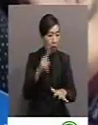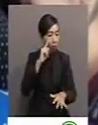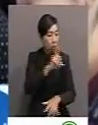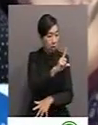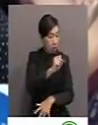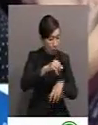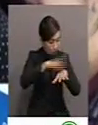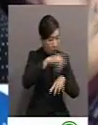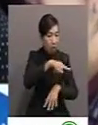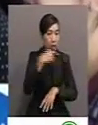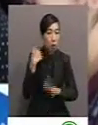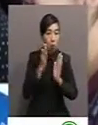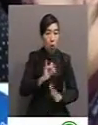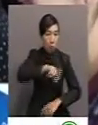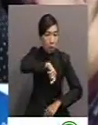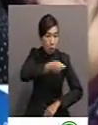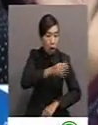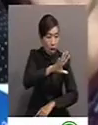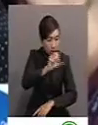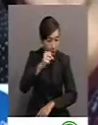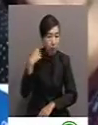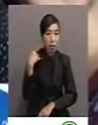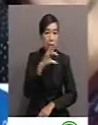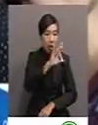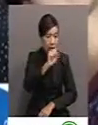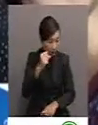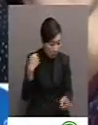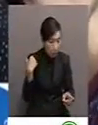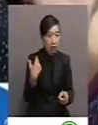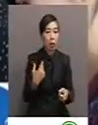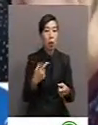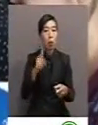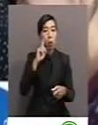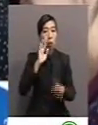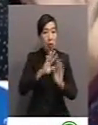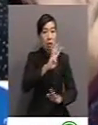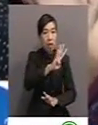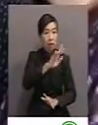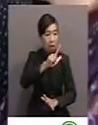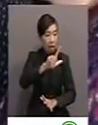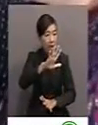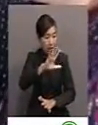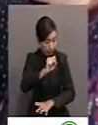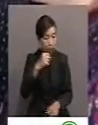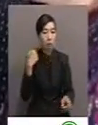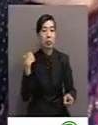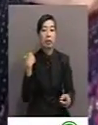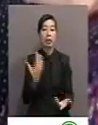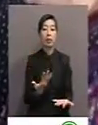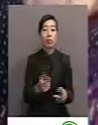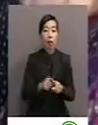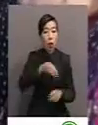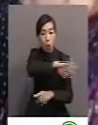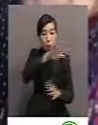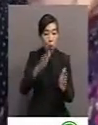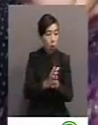บาทบางคนสูญเสียเงิน500,000 บาท800,000 บาทก็มีสูงถึง4,500,000 บาทก็มีเหมือนกันมูล